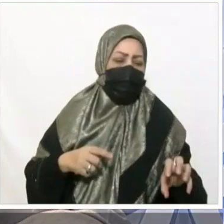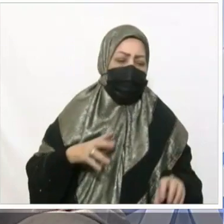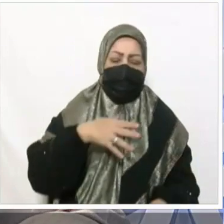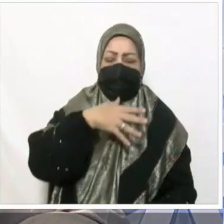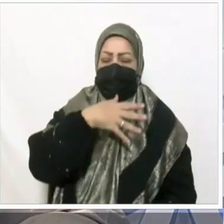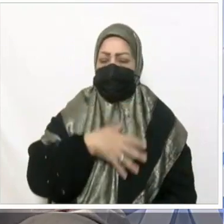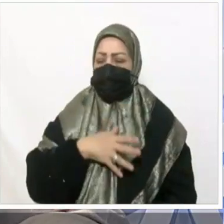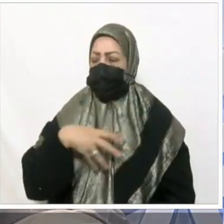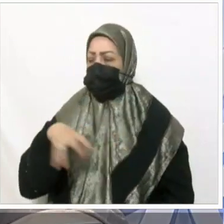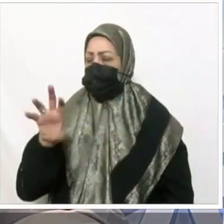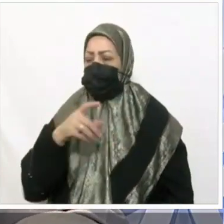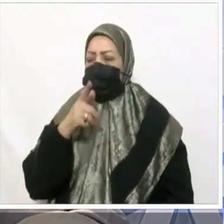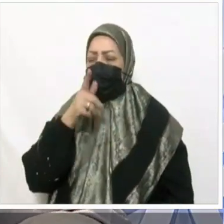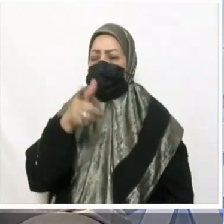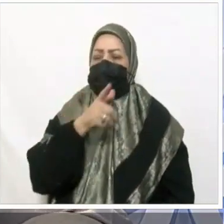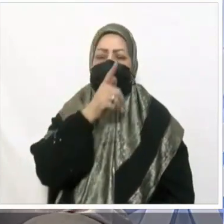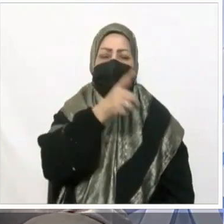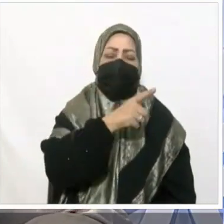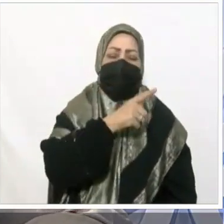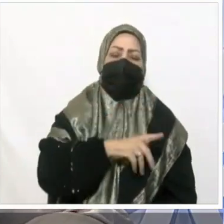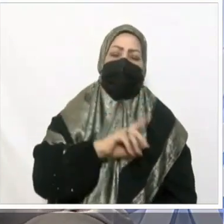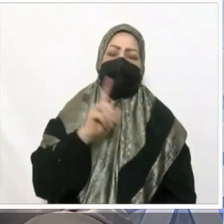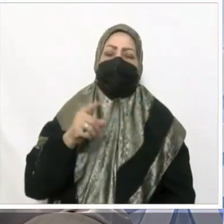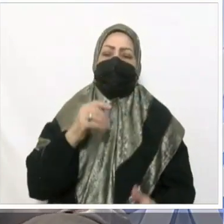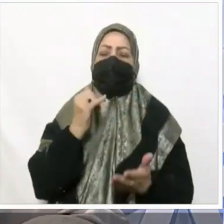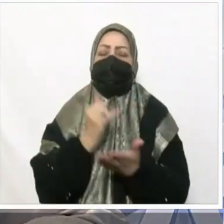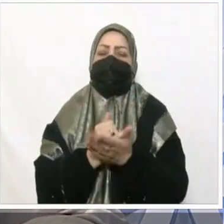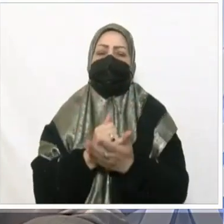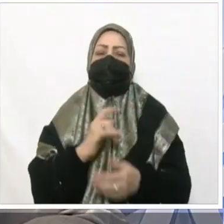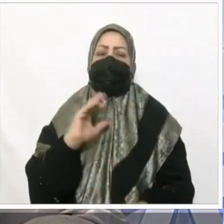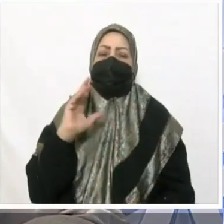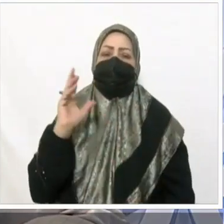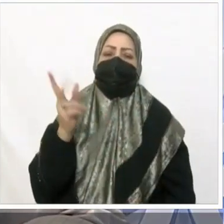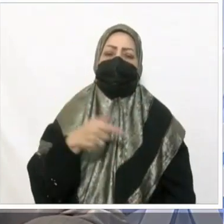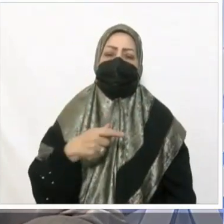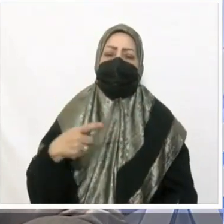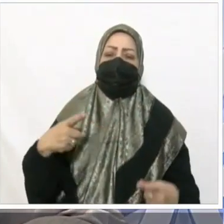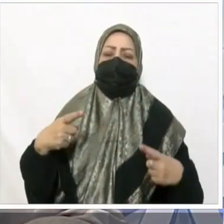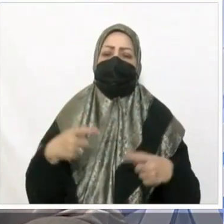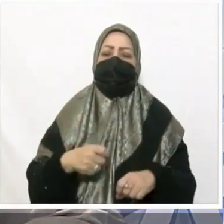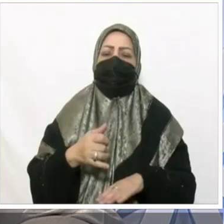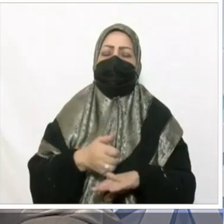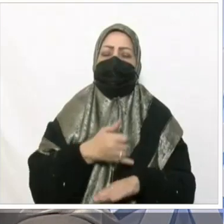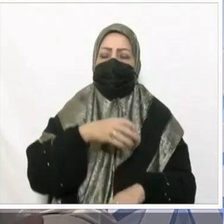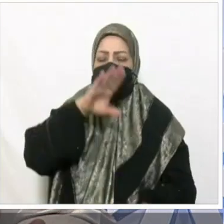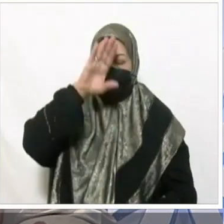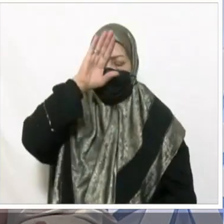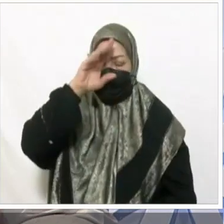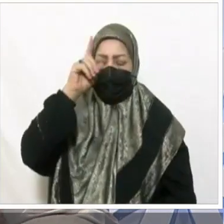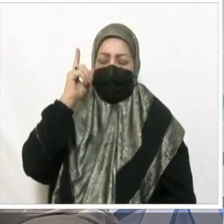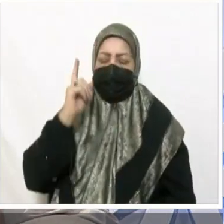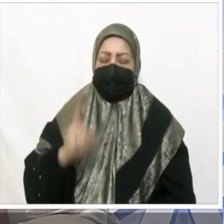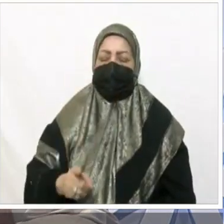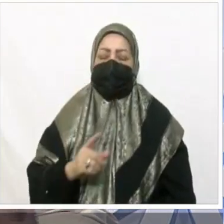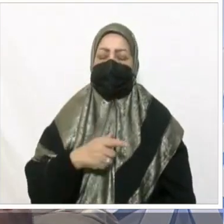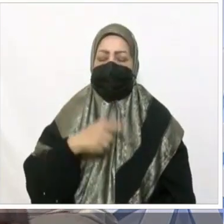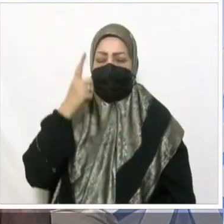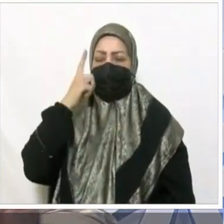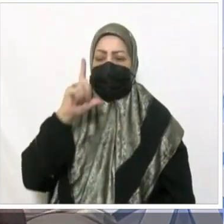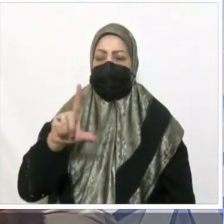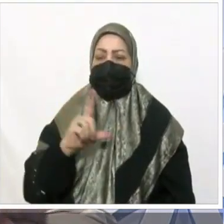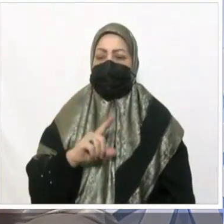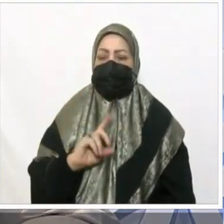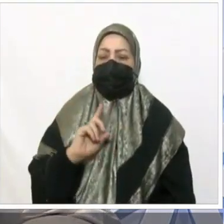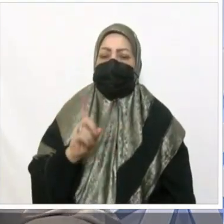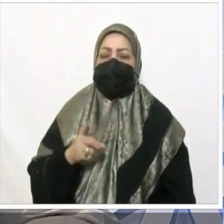ذلك، لكن هذا مذهب وجد واستقر في بلدنا وهو إمام دار الهجرة وأحد الأئمة الأربعة. لماذا